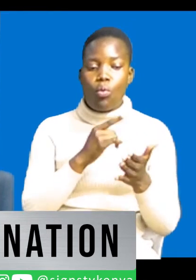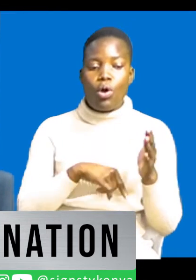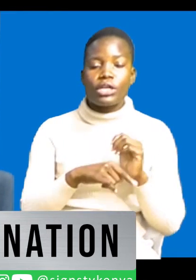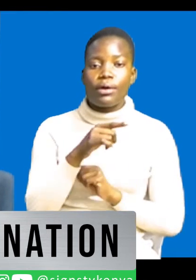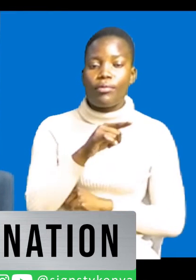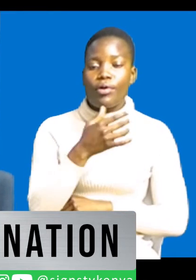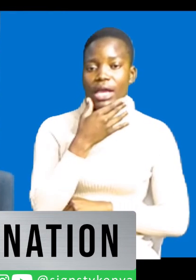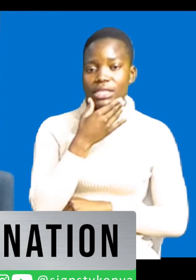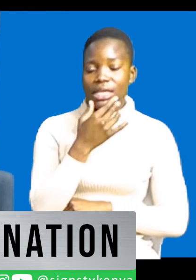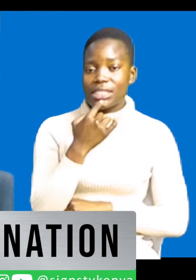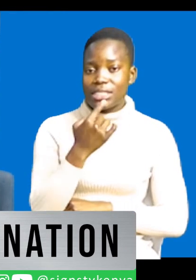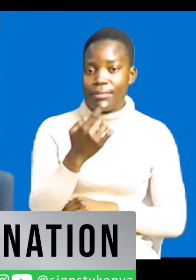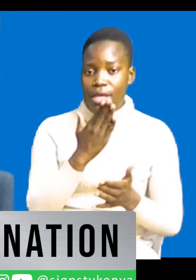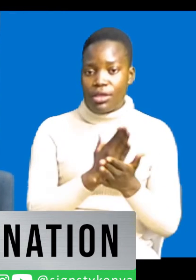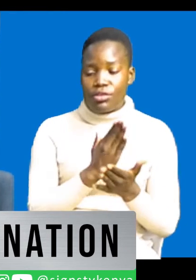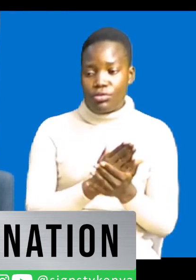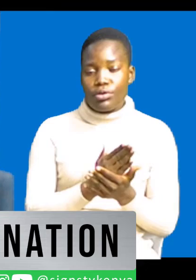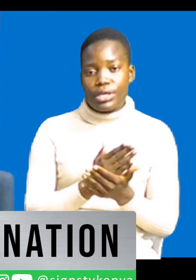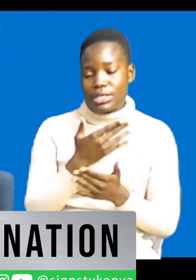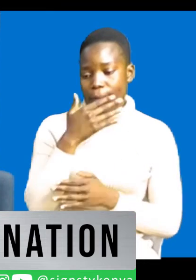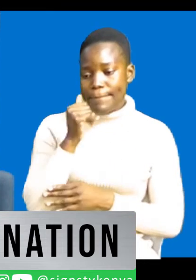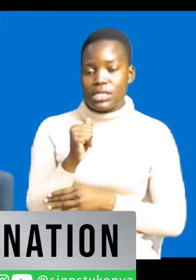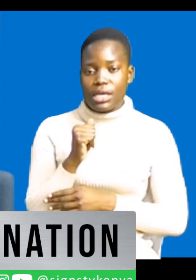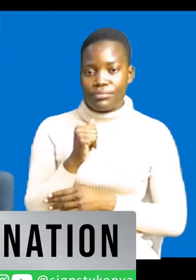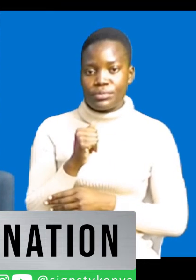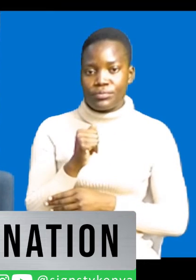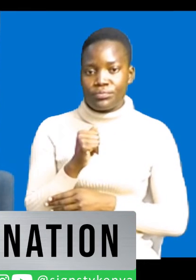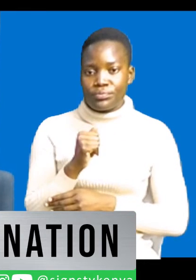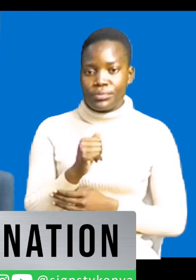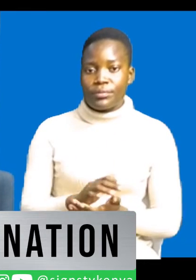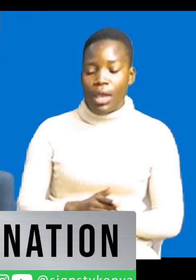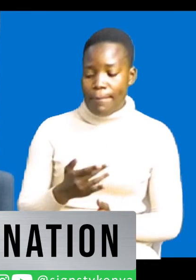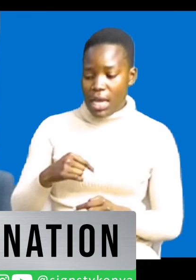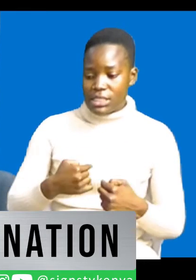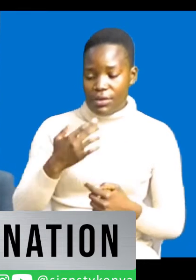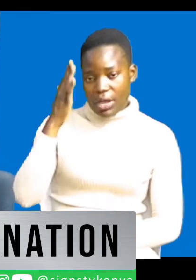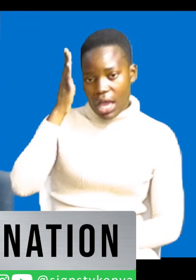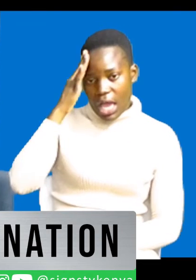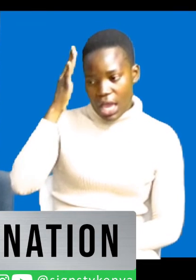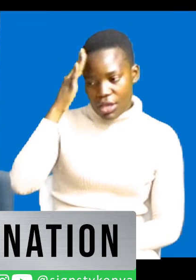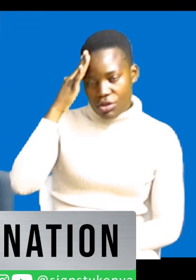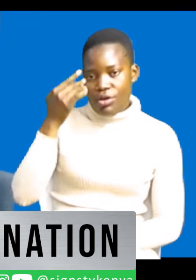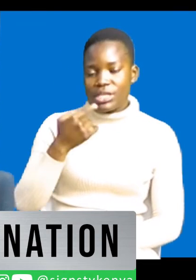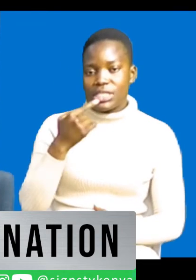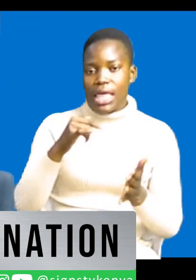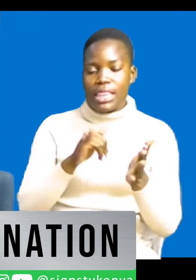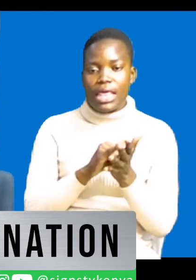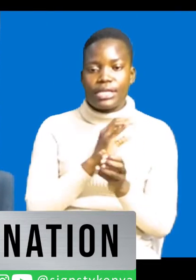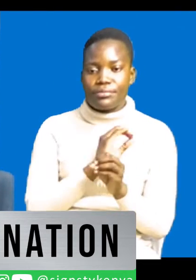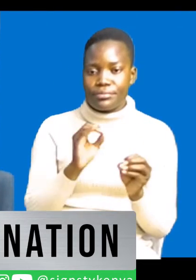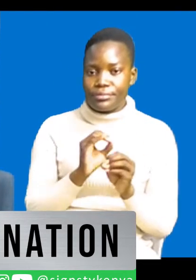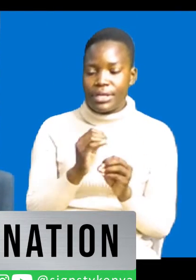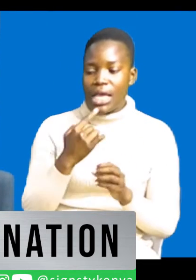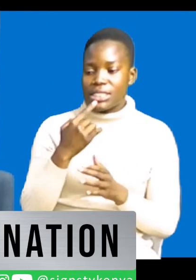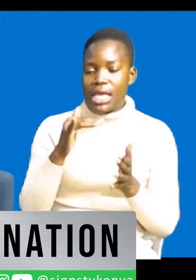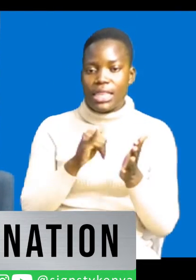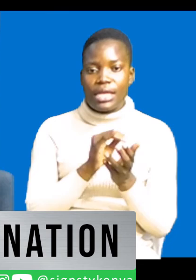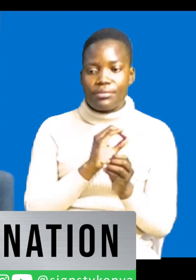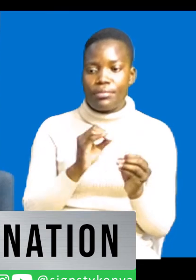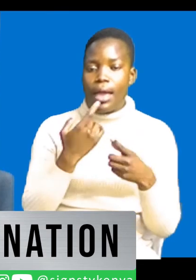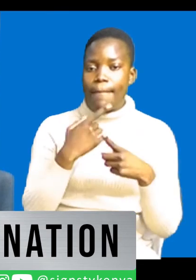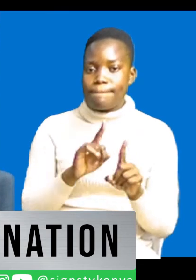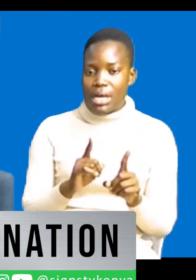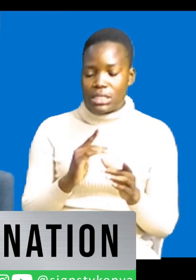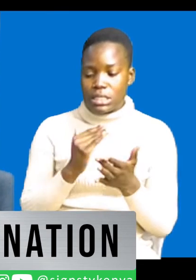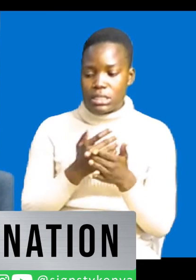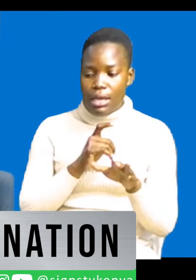alisema tafadhali wacha basi tuendeleshe nchi yetu hata kama tunaiba. I know hafai kusema hivyo, by the way hafai, but